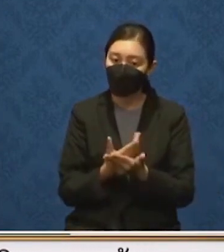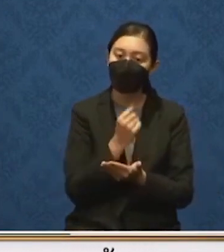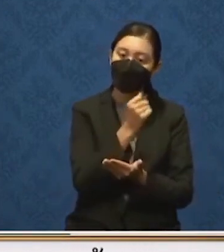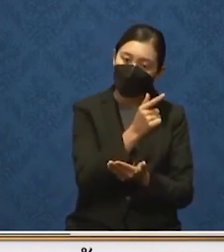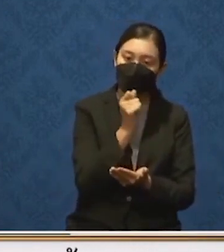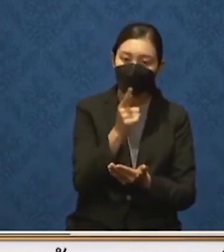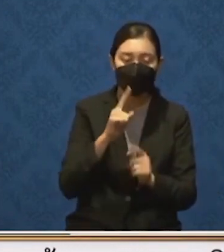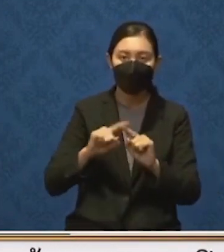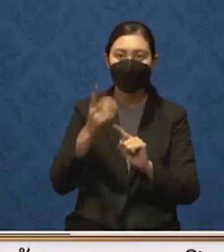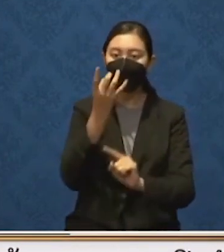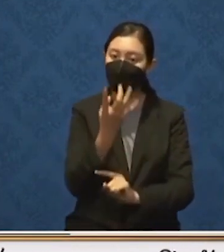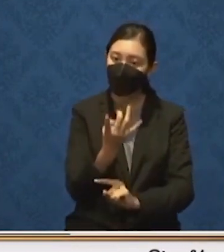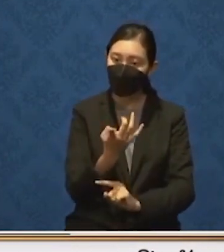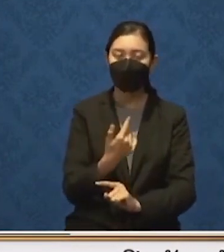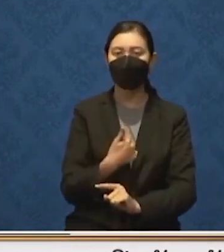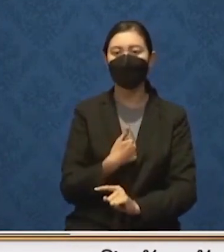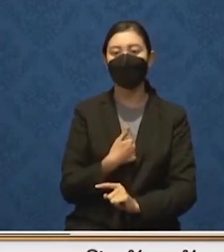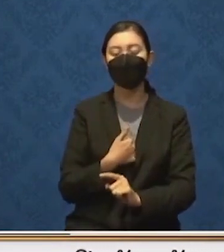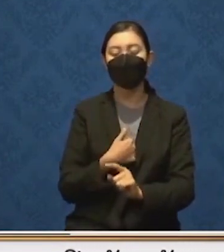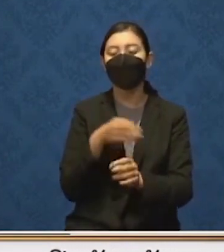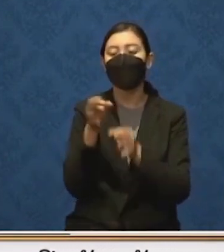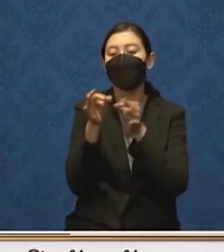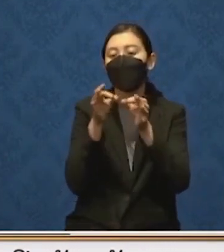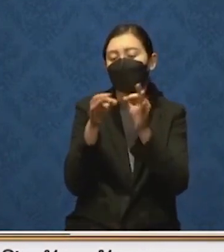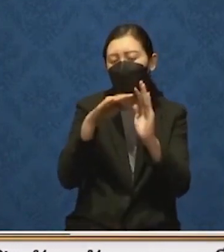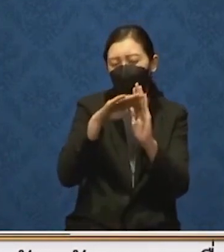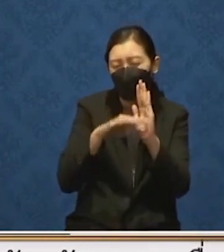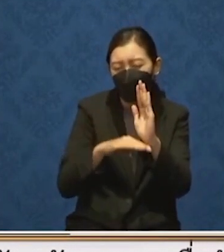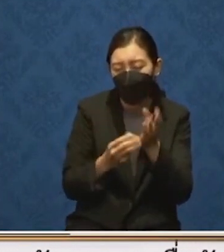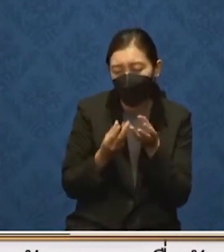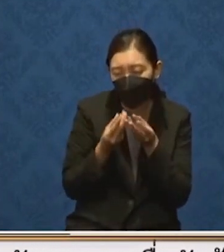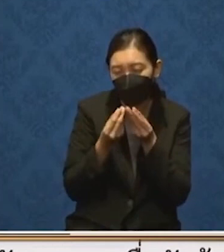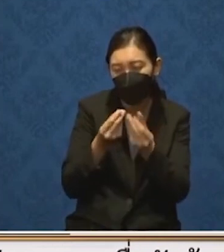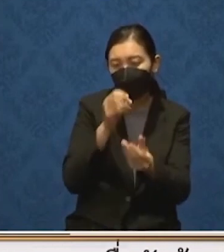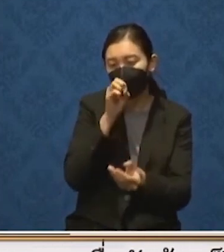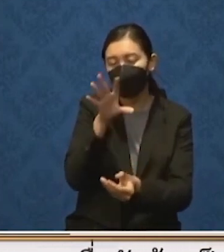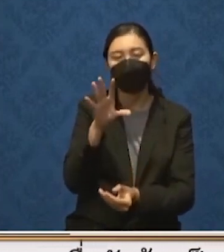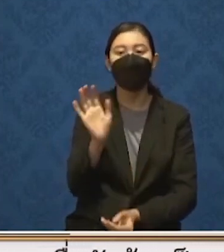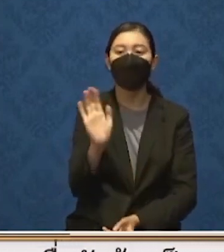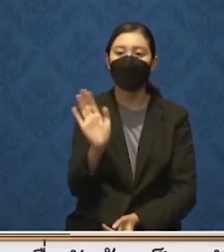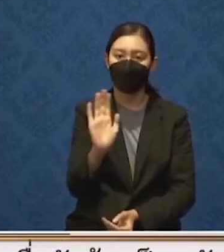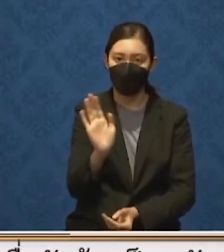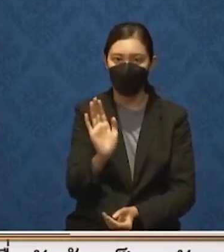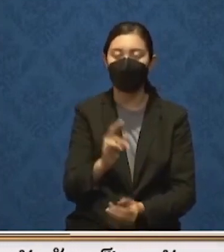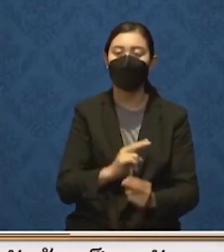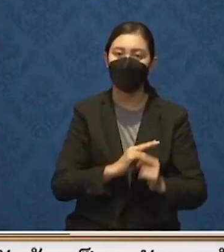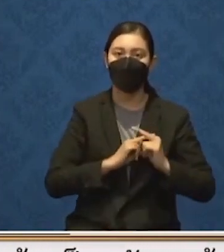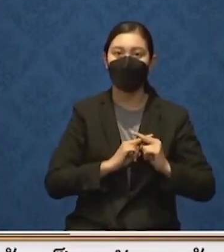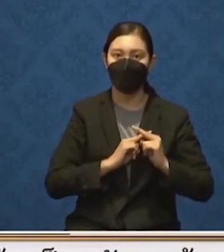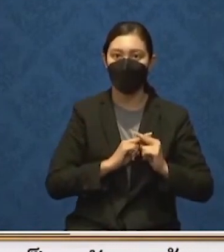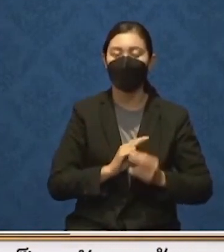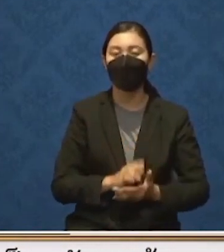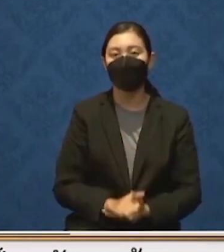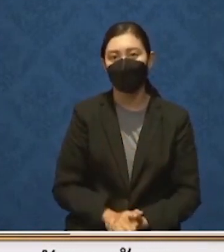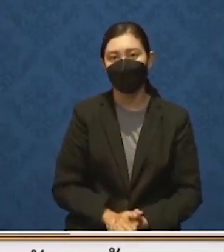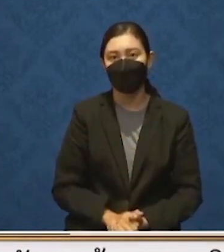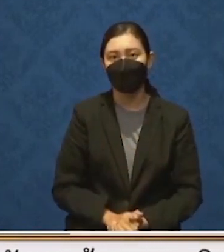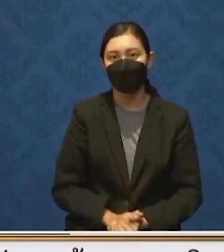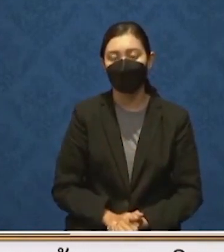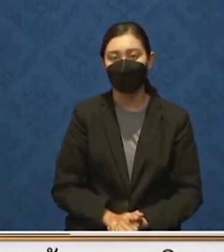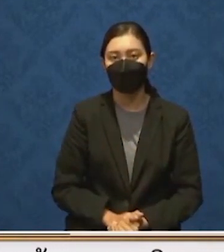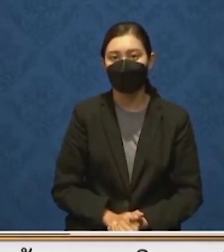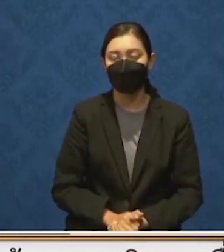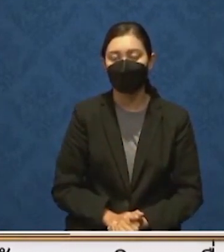งไม่ต้องมารายงานต่อท่านสมาร Physicสํหรบประเด็นที่ว่า Kle Ari